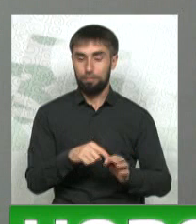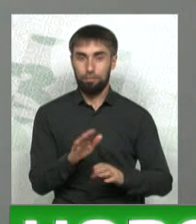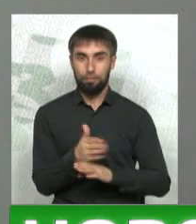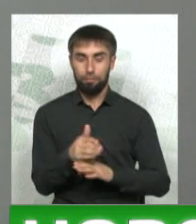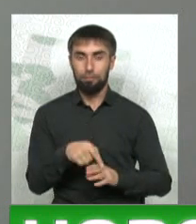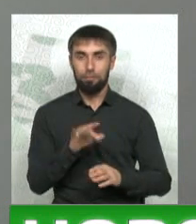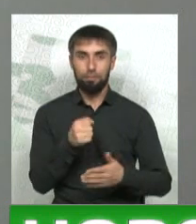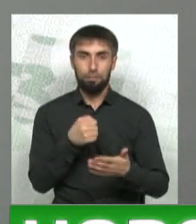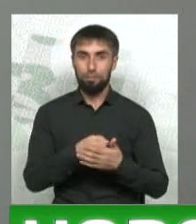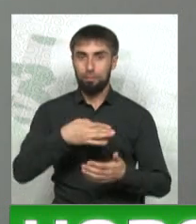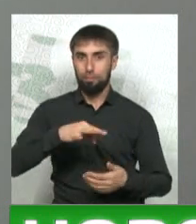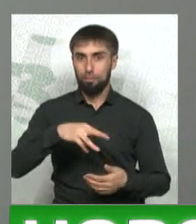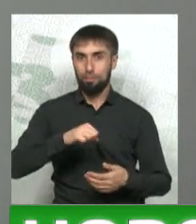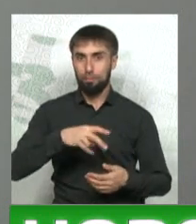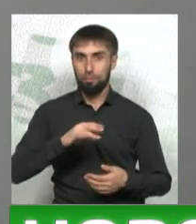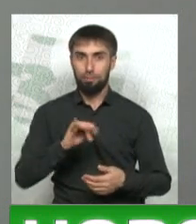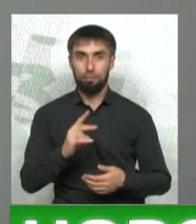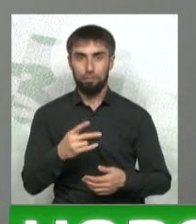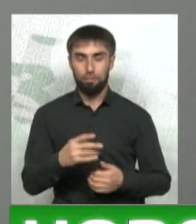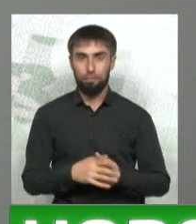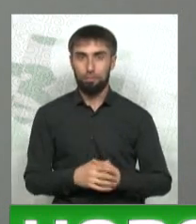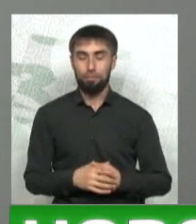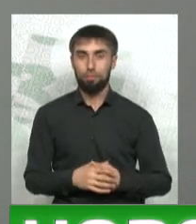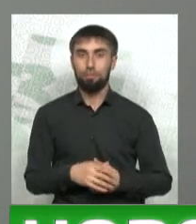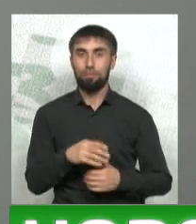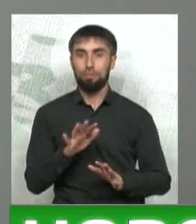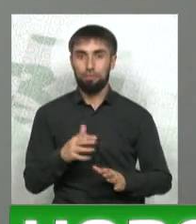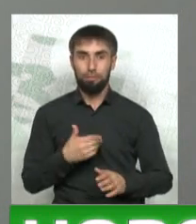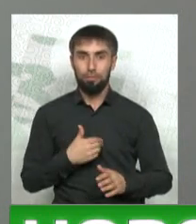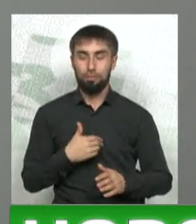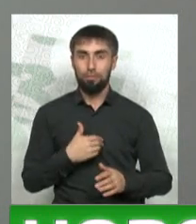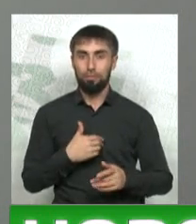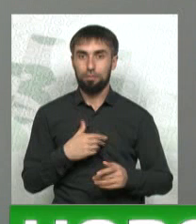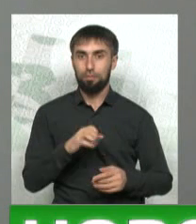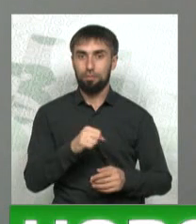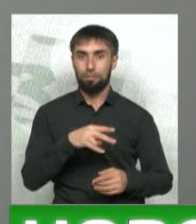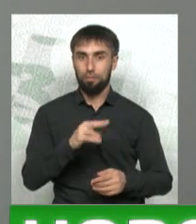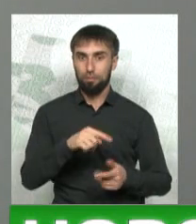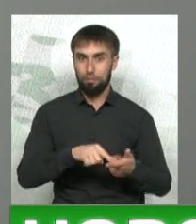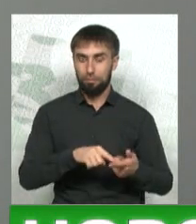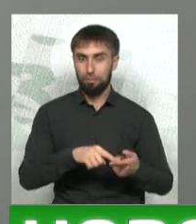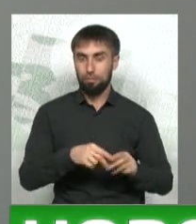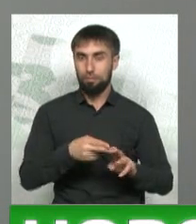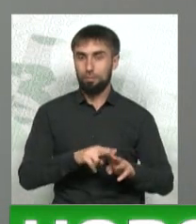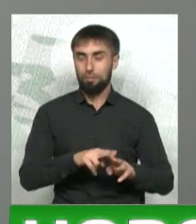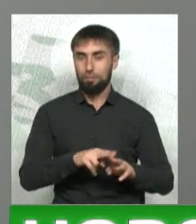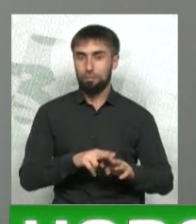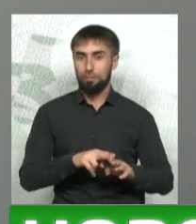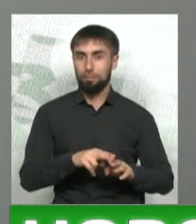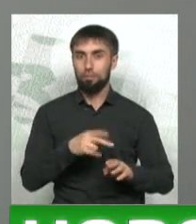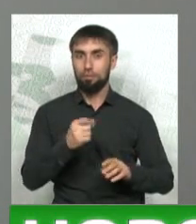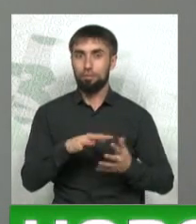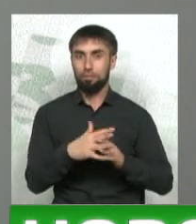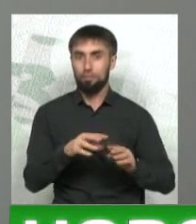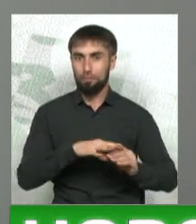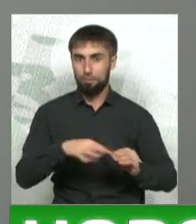он дойдет до Молгобека и до Назрани. То есть мы затрагиваем от Алкуна все прилегающие населенные пункты,